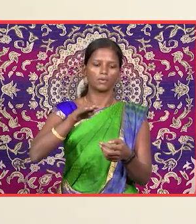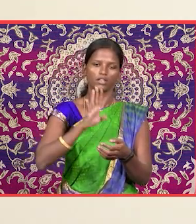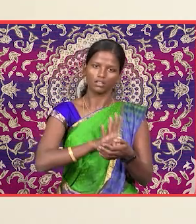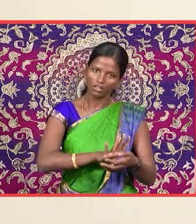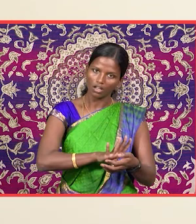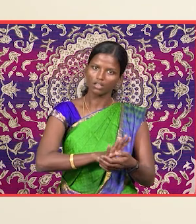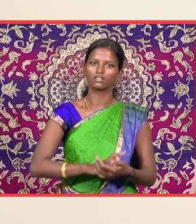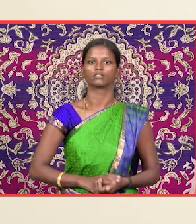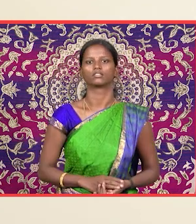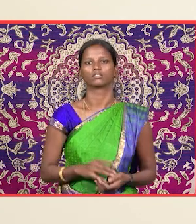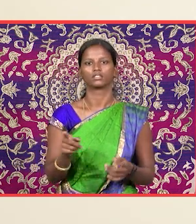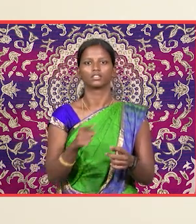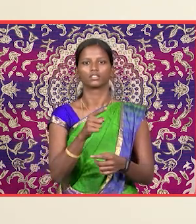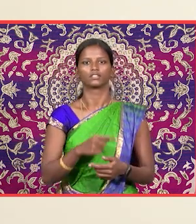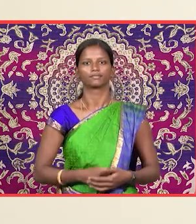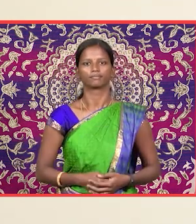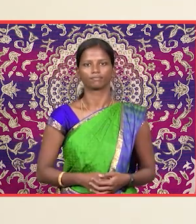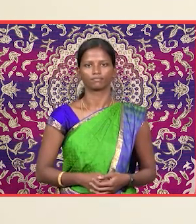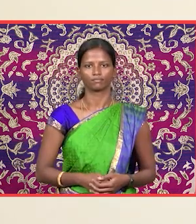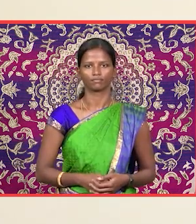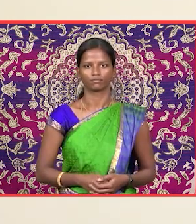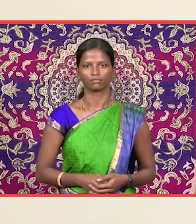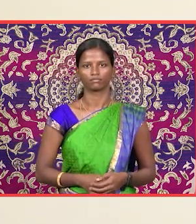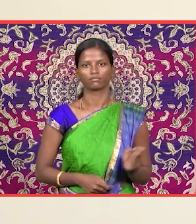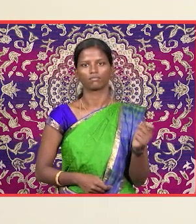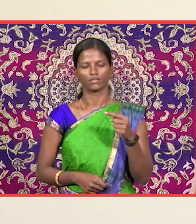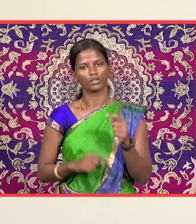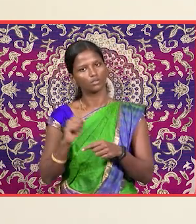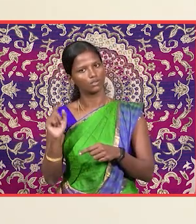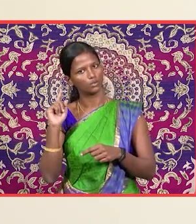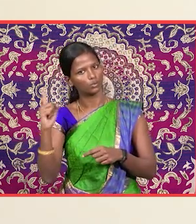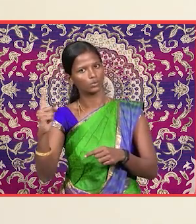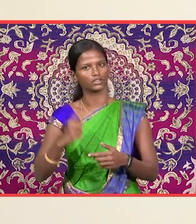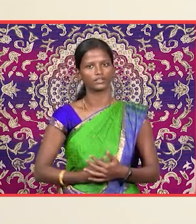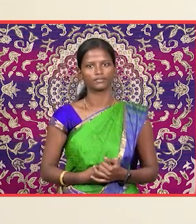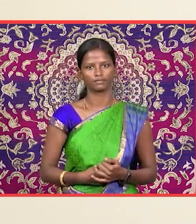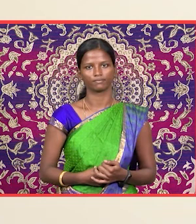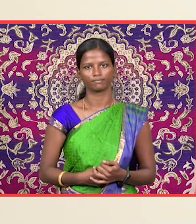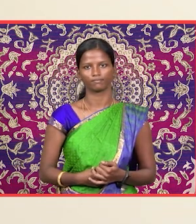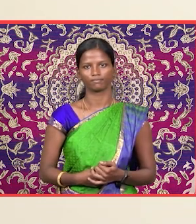1/4 = 4, மேலேருந்து கீழே 1/4 = 4 மைனஸ்